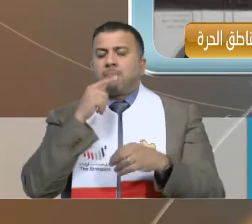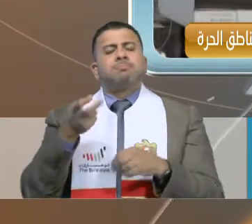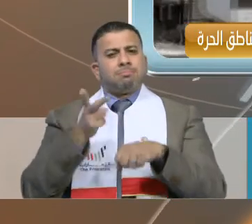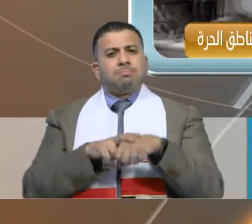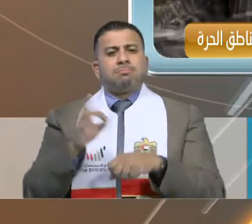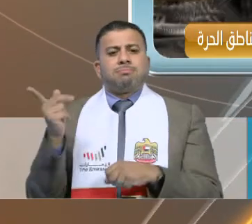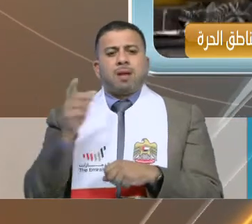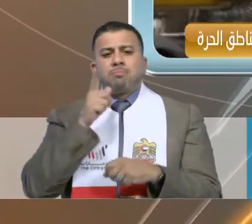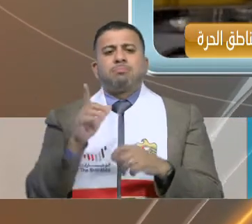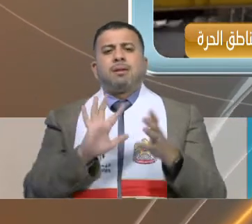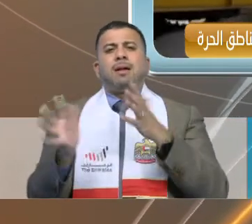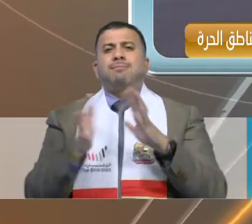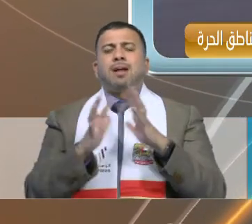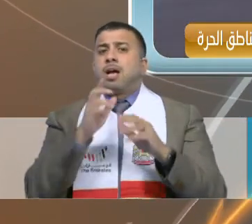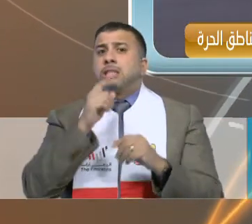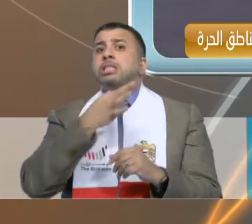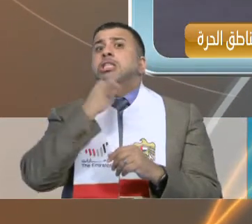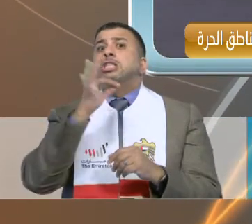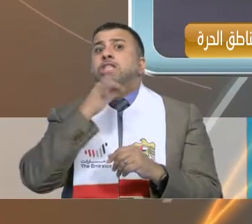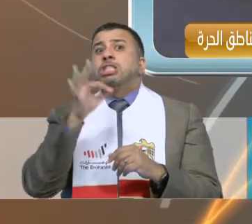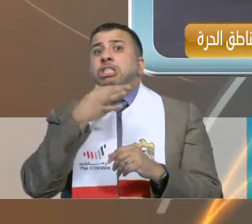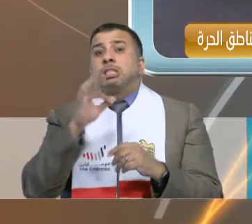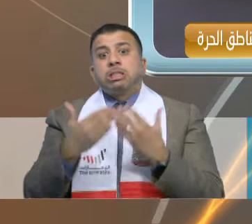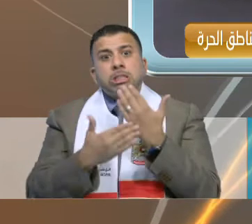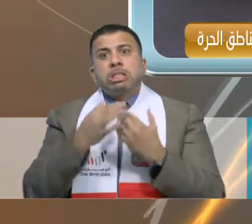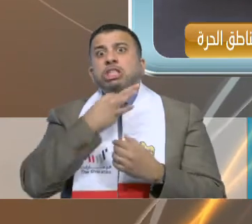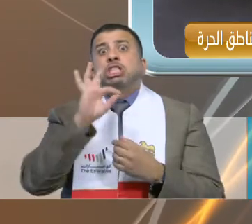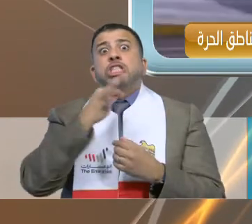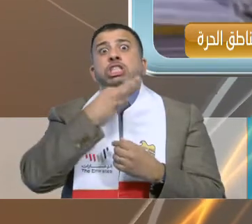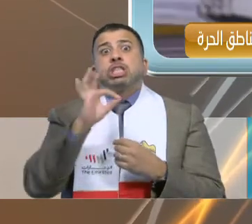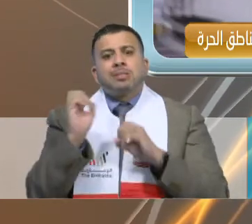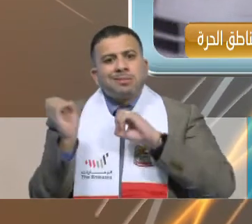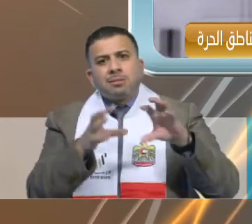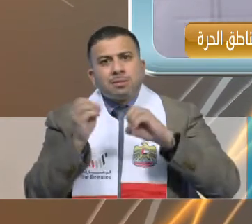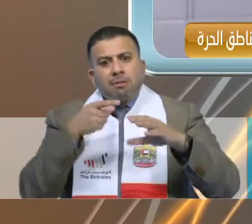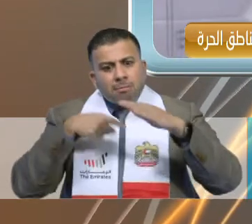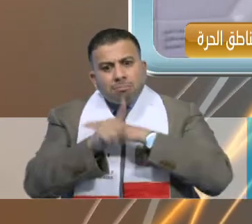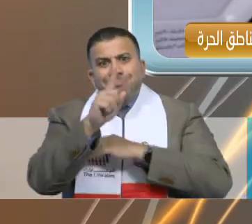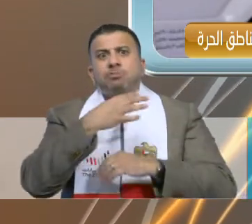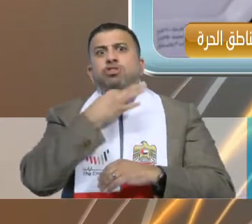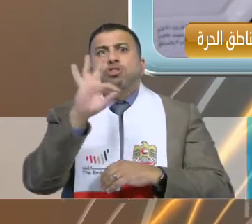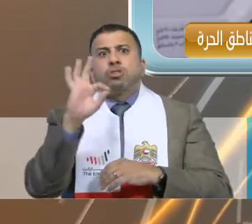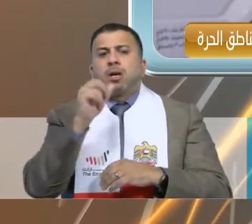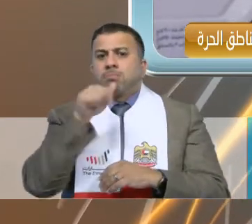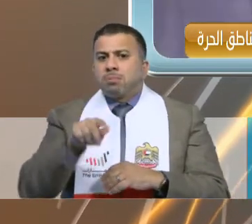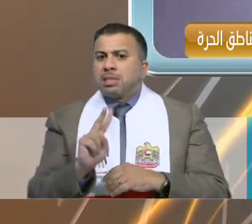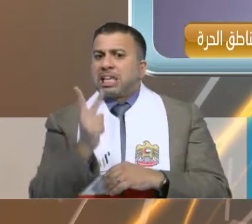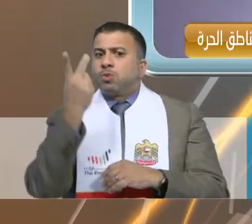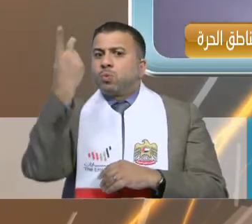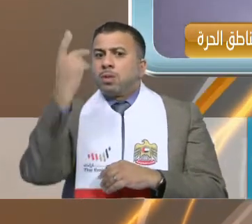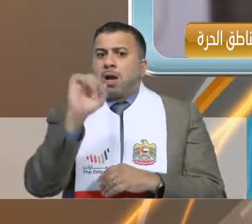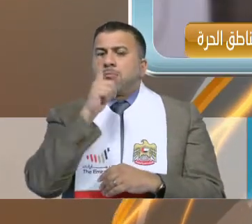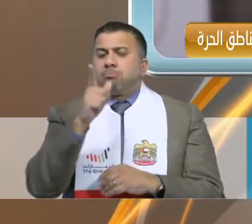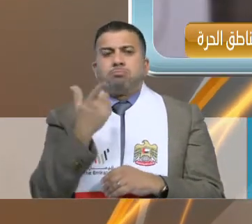هناك طرق متنوعة وجديدة للتهريب. ساهمت جمارك الشارقة من خلال تطوير أجهزتها